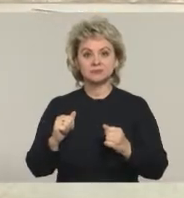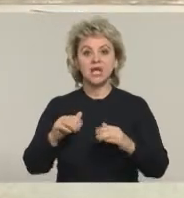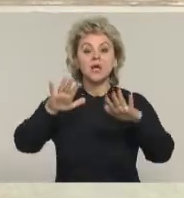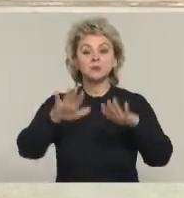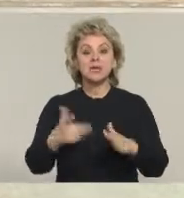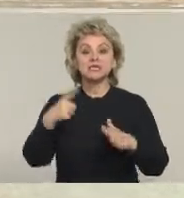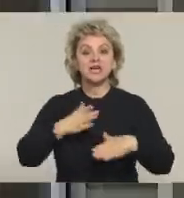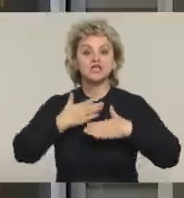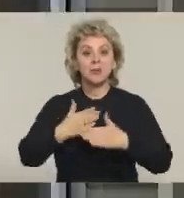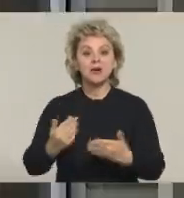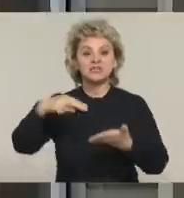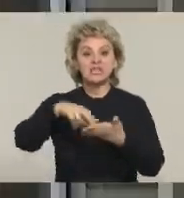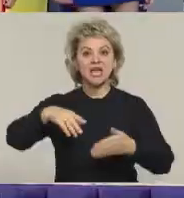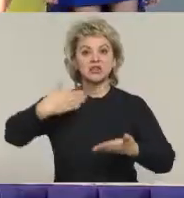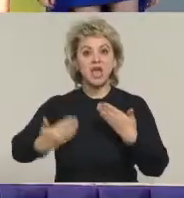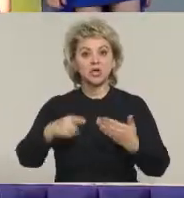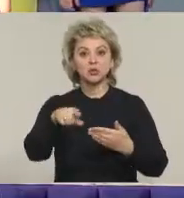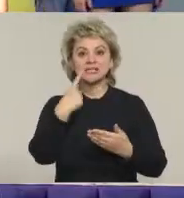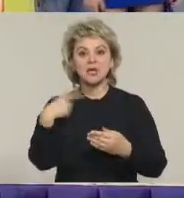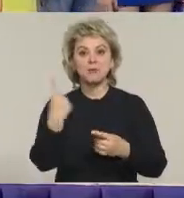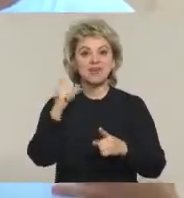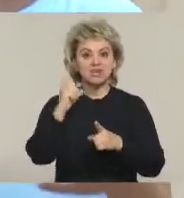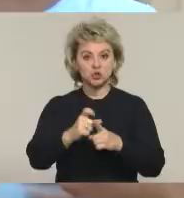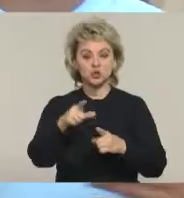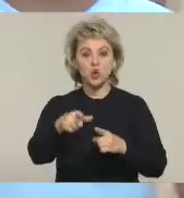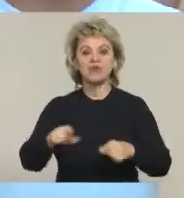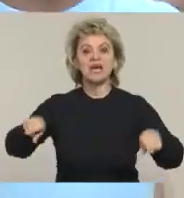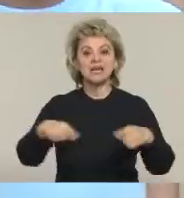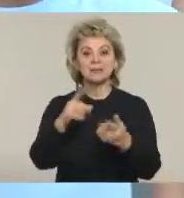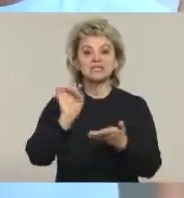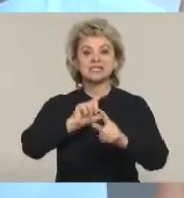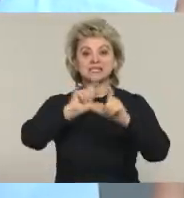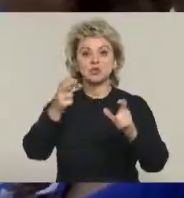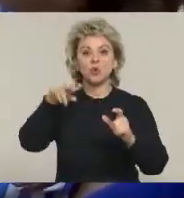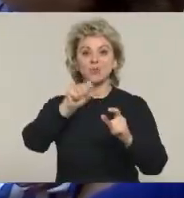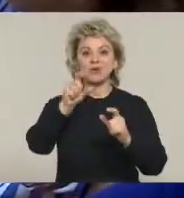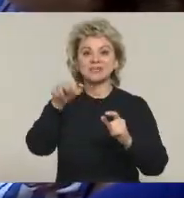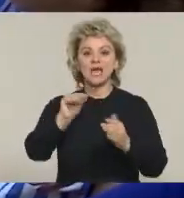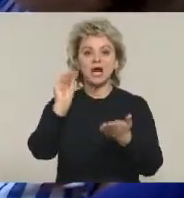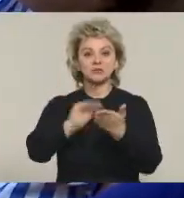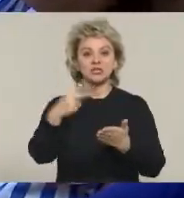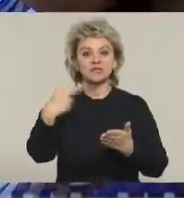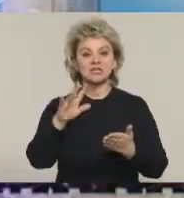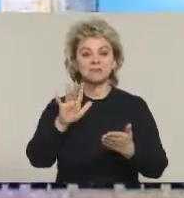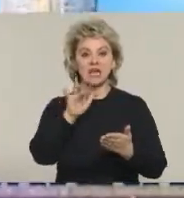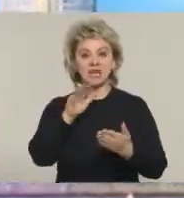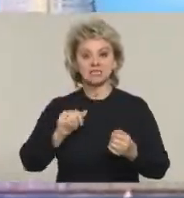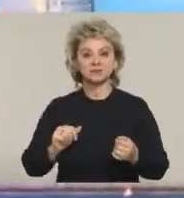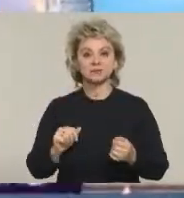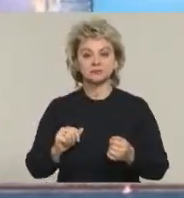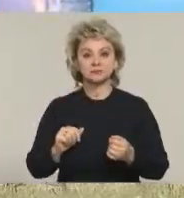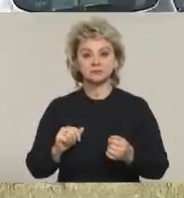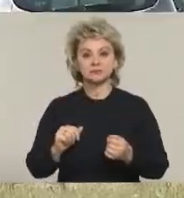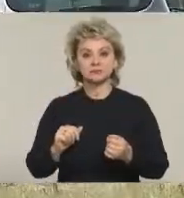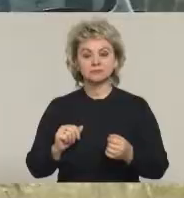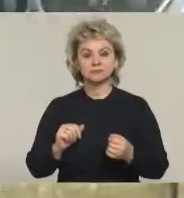Место, где помогают встать на ноги и сказать первое слово. Реабилитационный центр Добродея отмечает 25-летие.